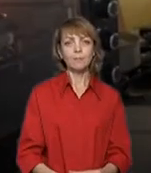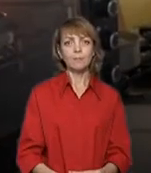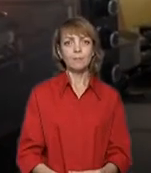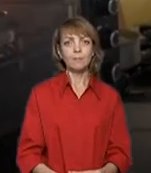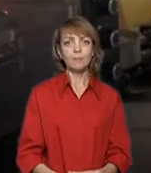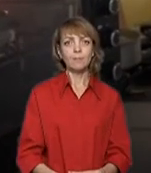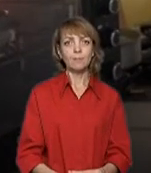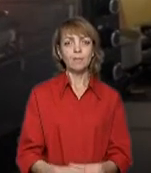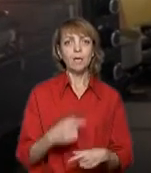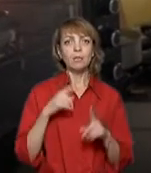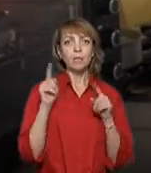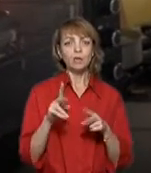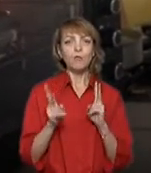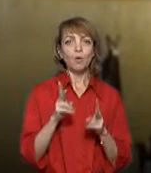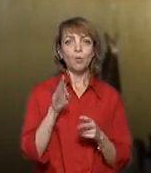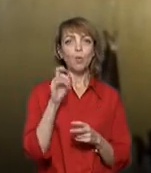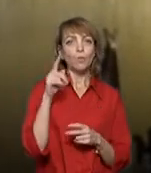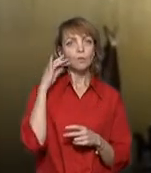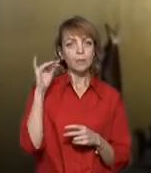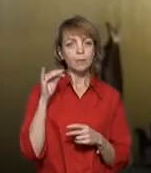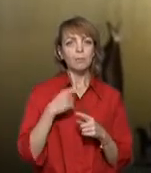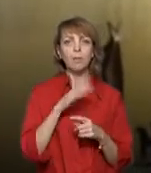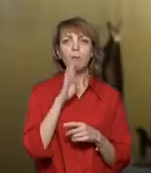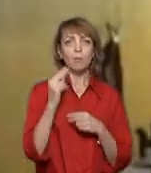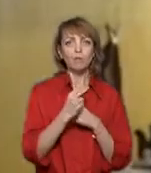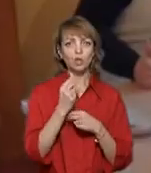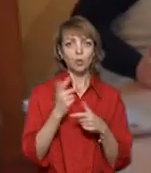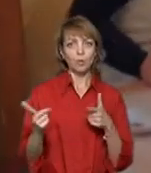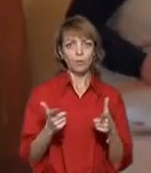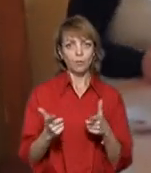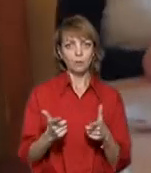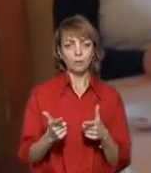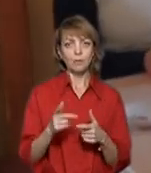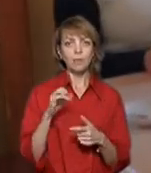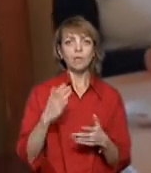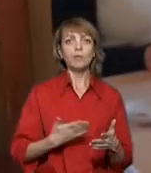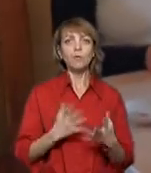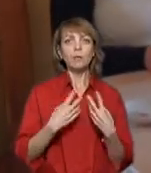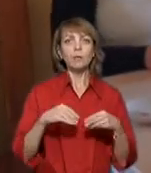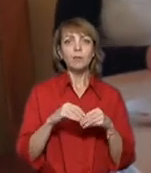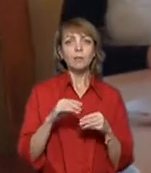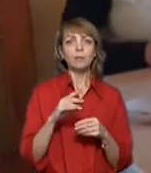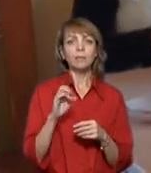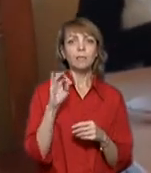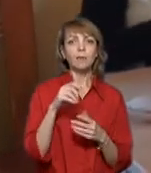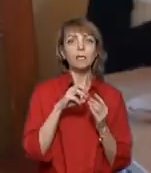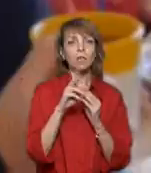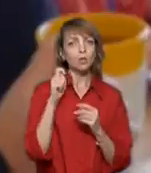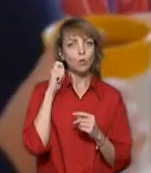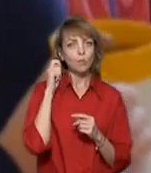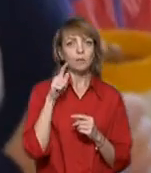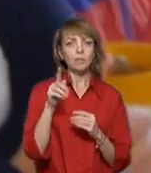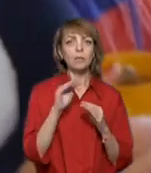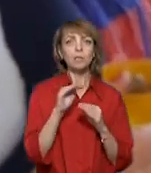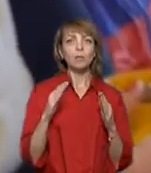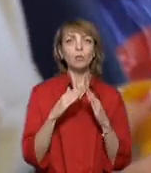Я плов навіть варю, узбецький. Мене вчила мама готувати їсти. Сергій живе у родині Зацаринних 13 років. Це